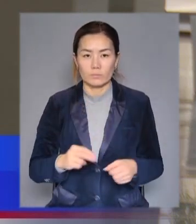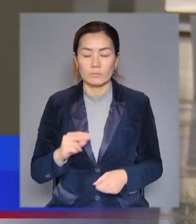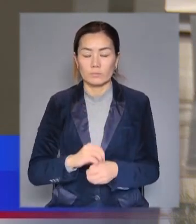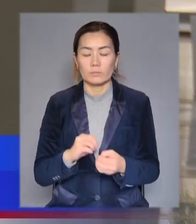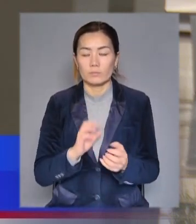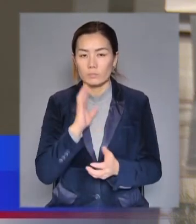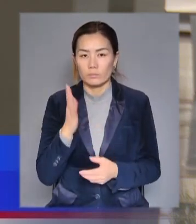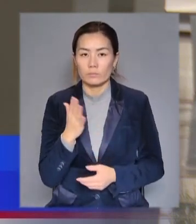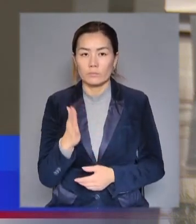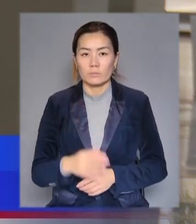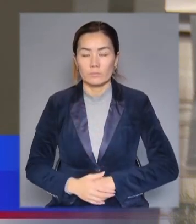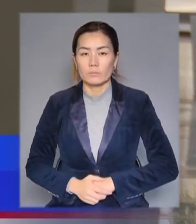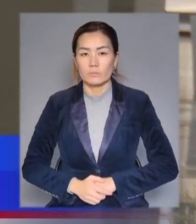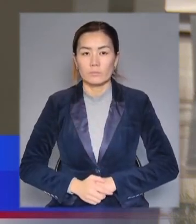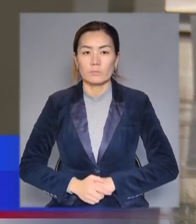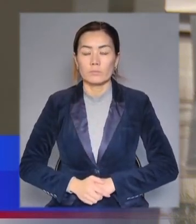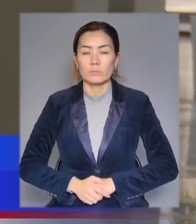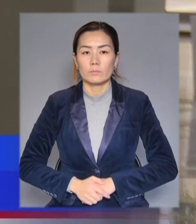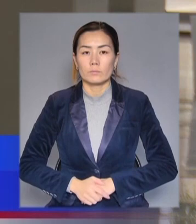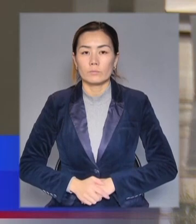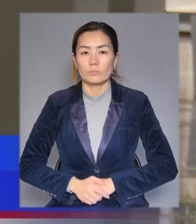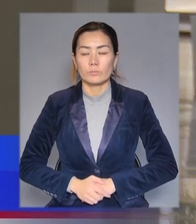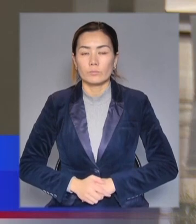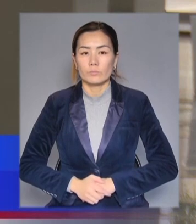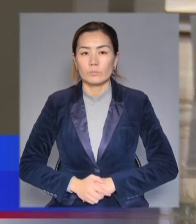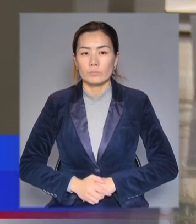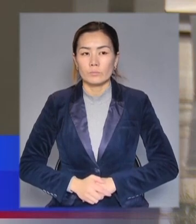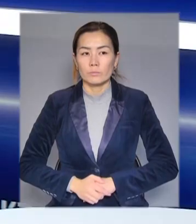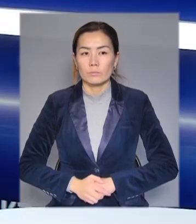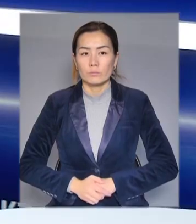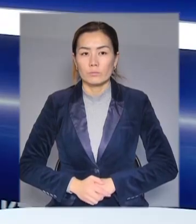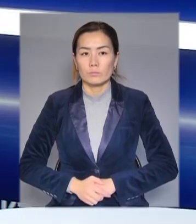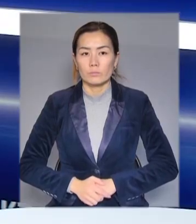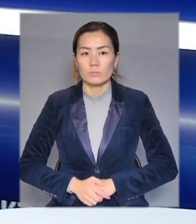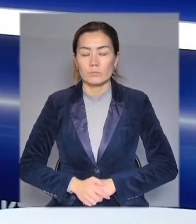қалыпта сақтап қалуға көмектескіміз келеді.